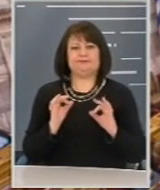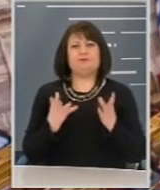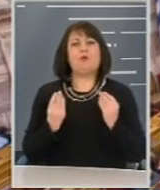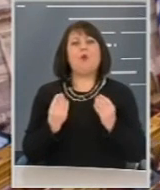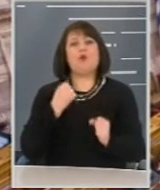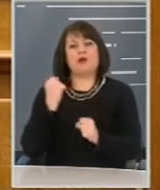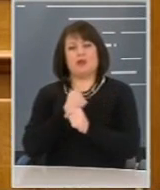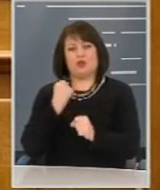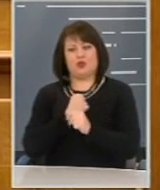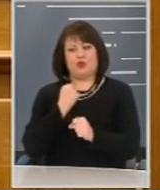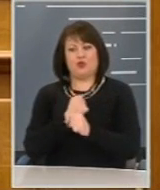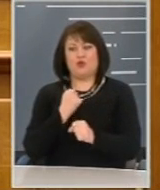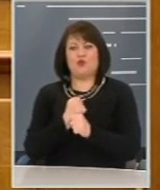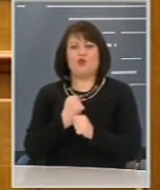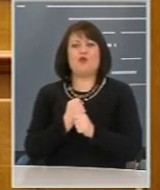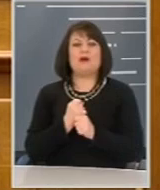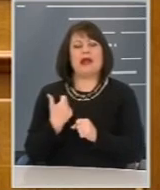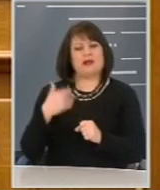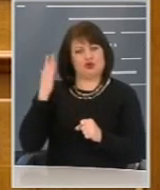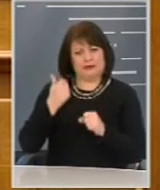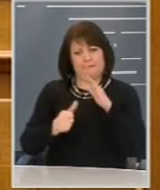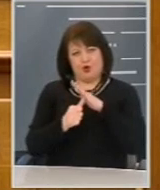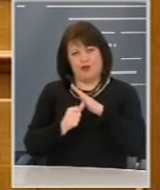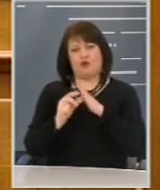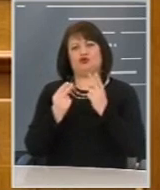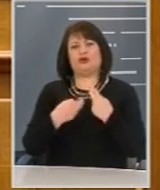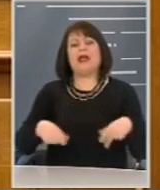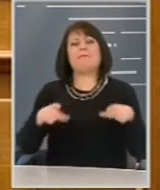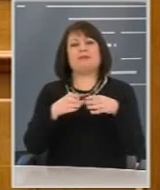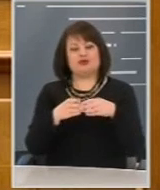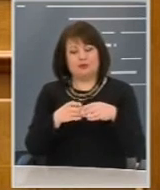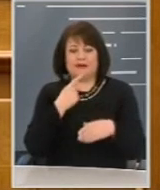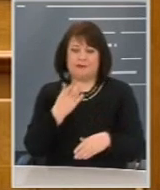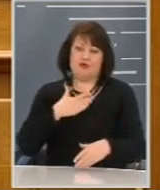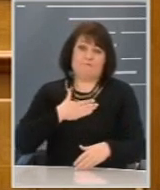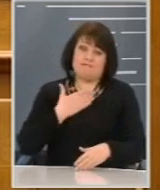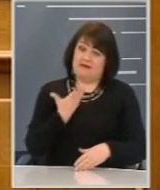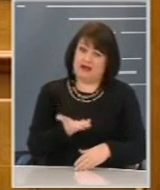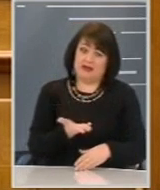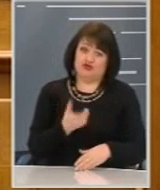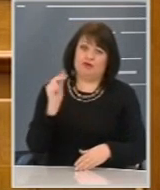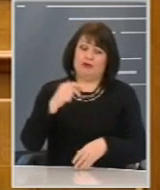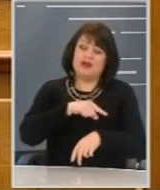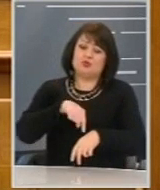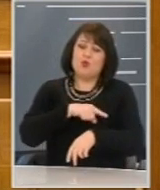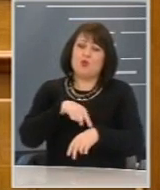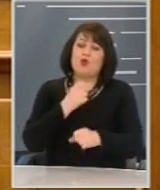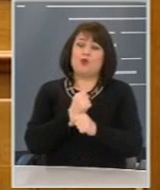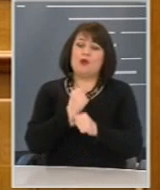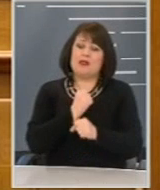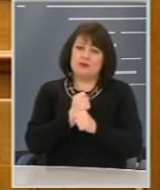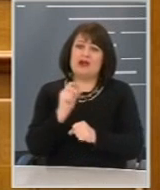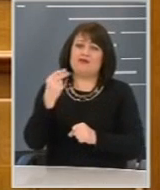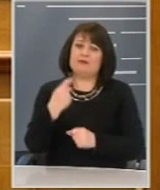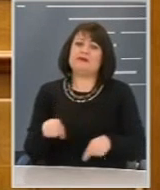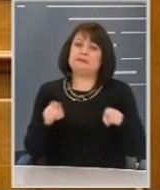δουλειά συναδελφική με τα μέλη της Επιτροπής, να ευχαριστήσω από το βήμα της Βουλής τους συναδέλφους και τις συναδέλφισσες που